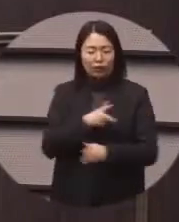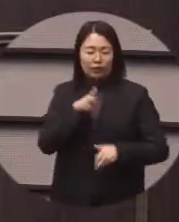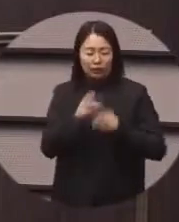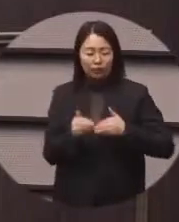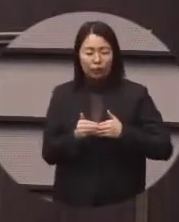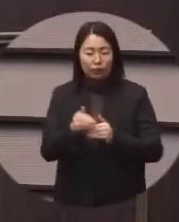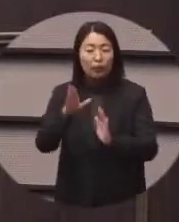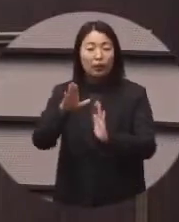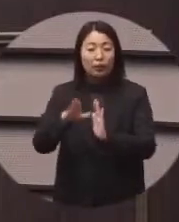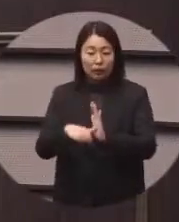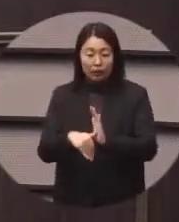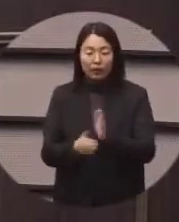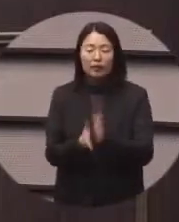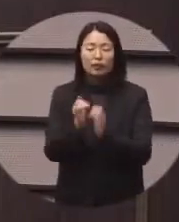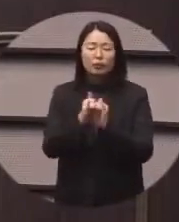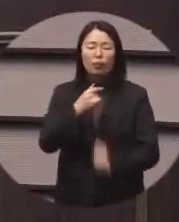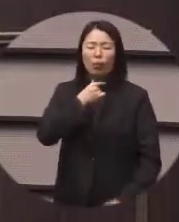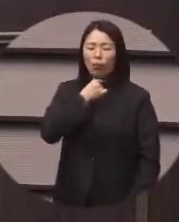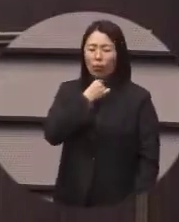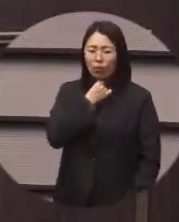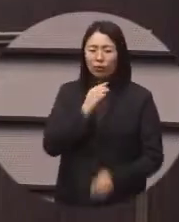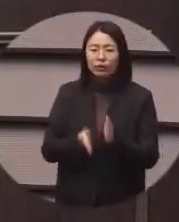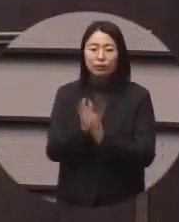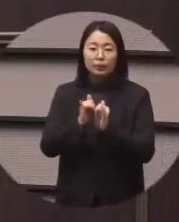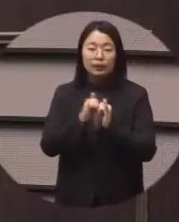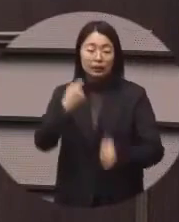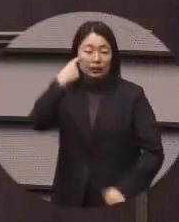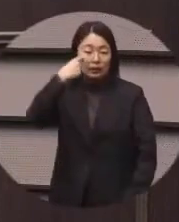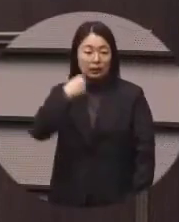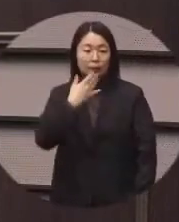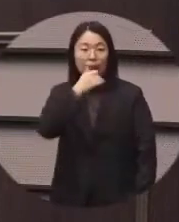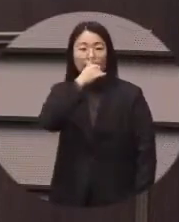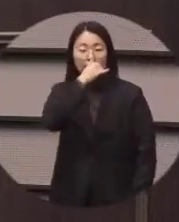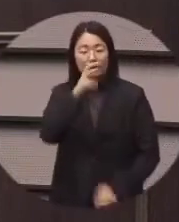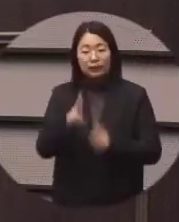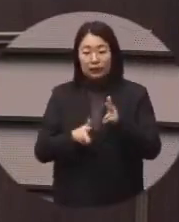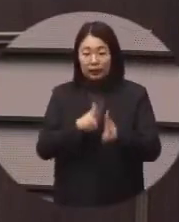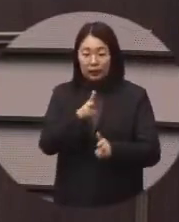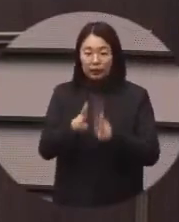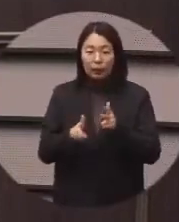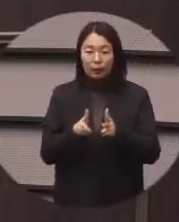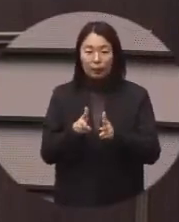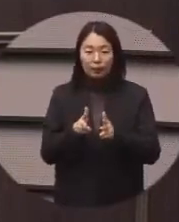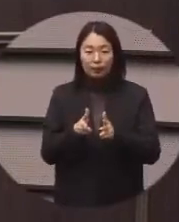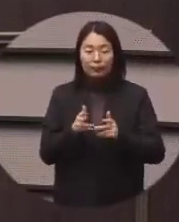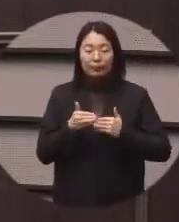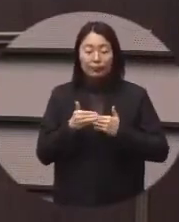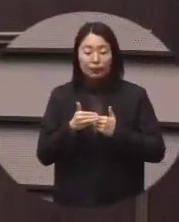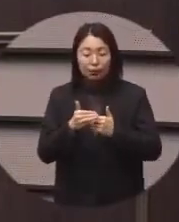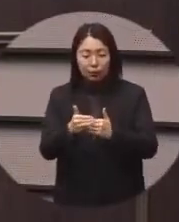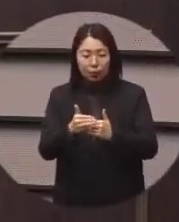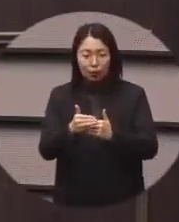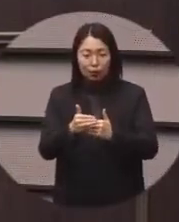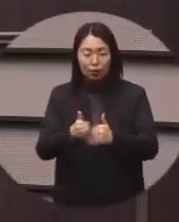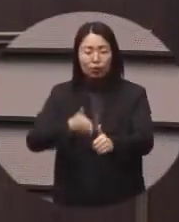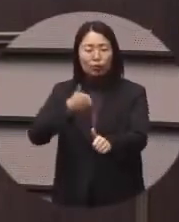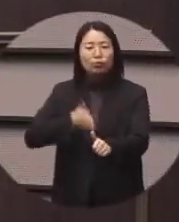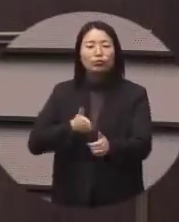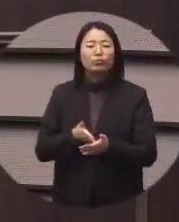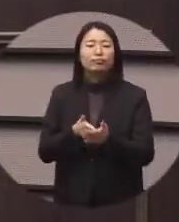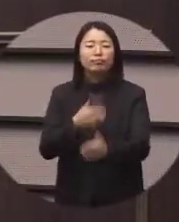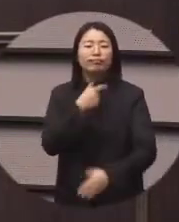있어 시민이 원하는 시민 체감 재정 사업을 추진해 줄 것을 촉구하고자